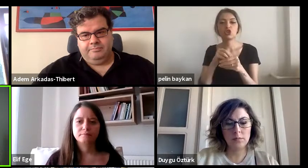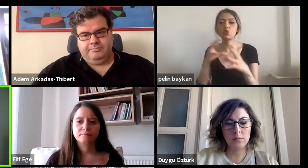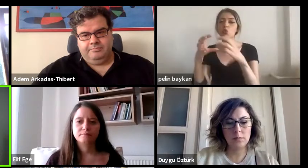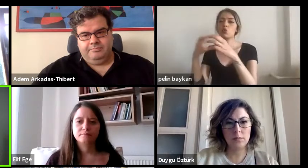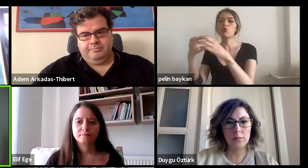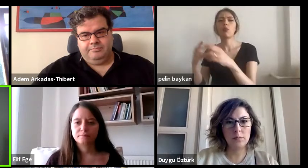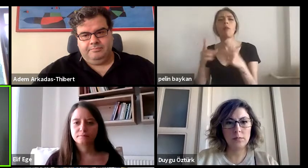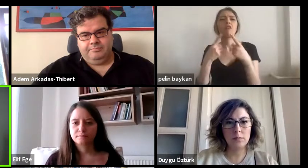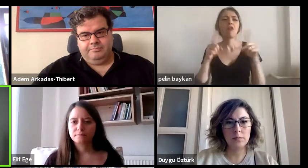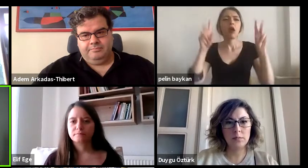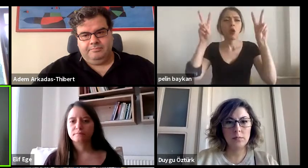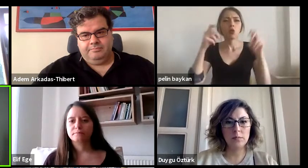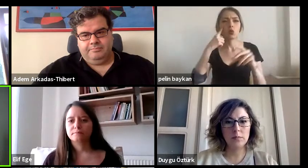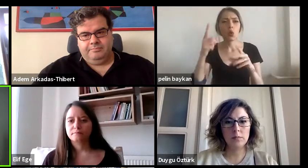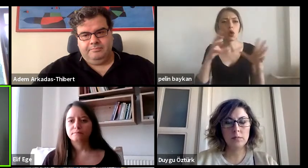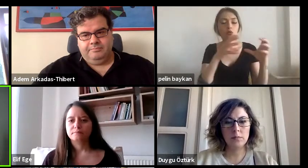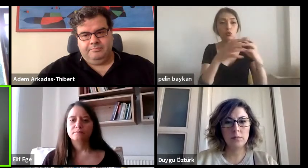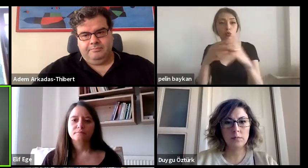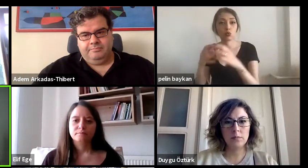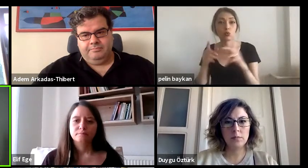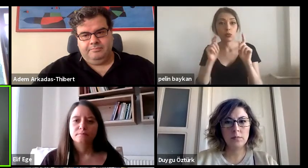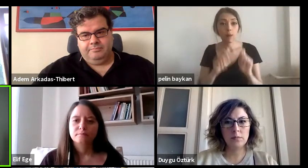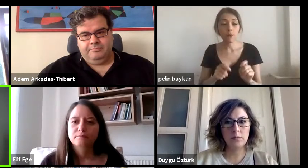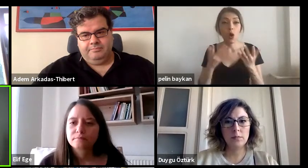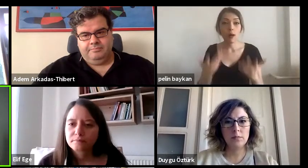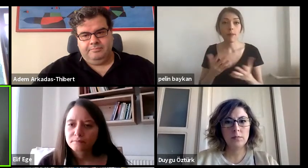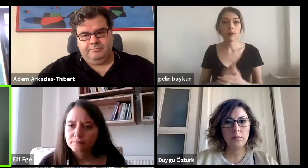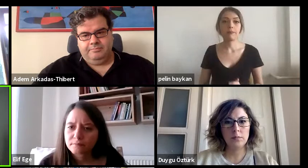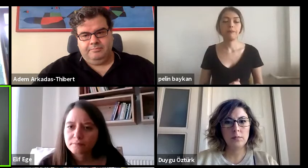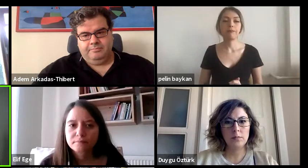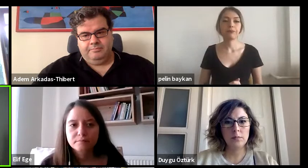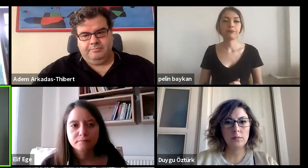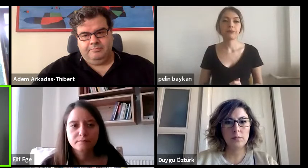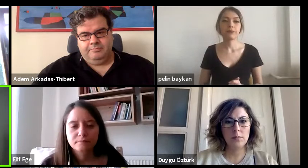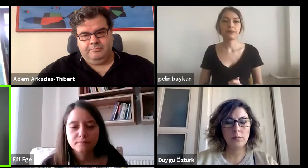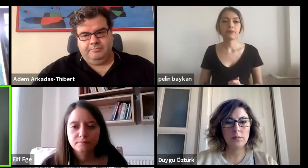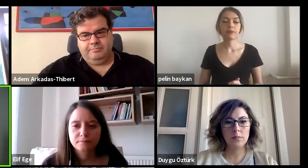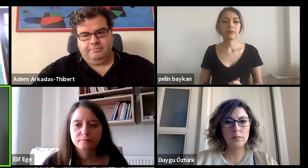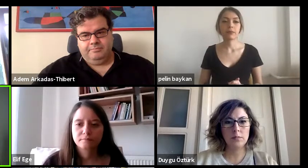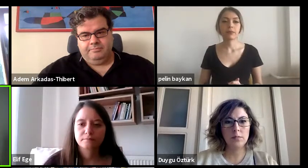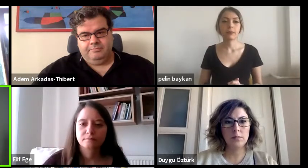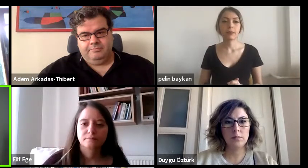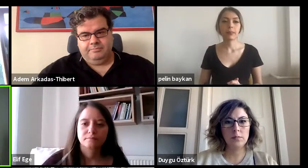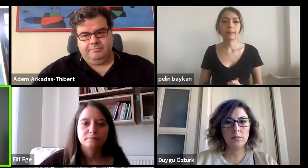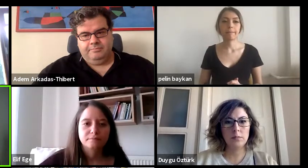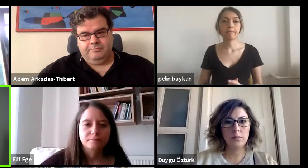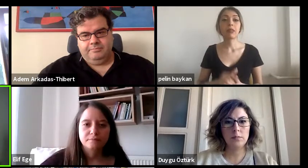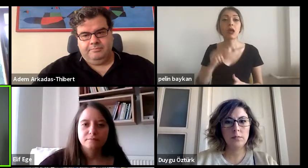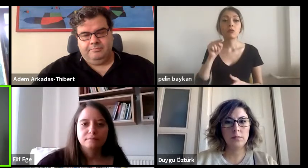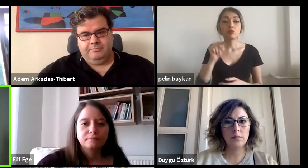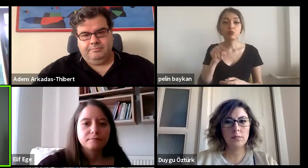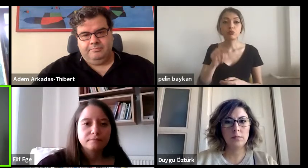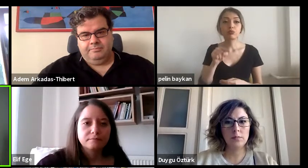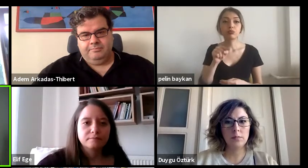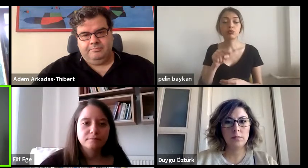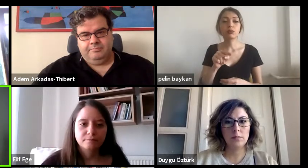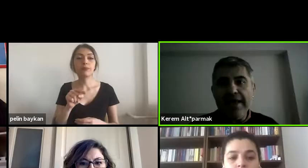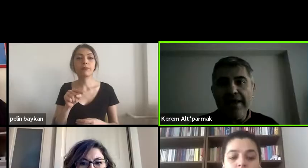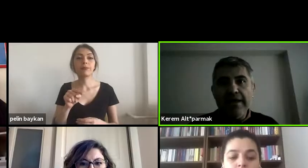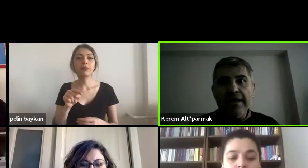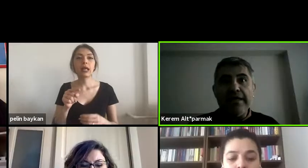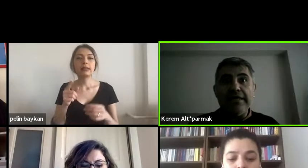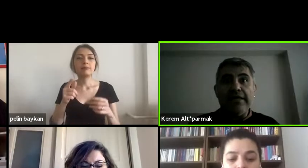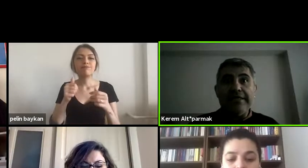Bu giden gruplar içerisinde de ama bir kısmı sorunun derinliğe, yaygınlığı